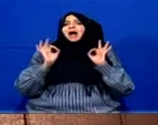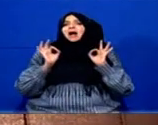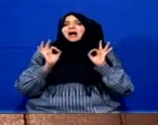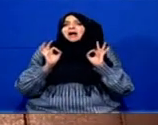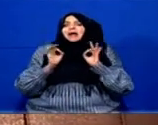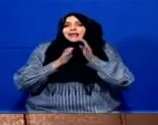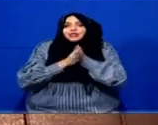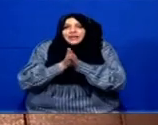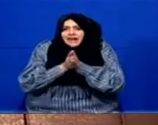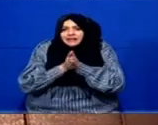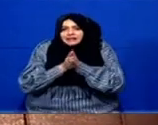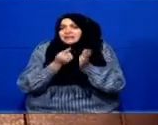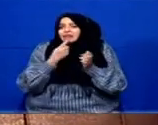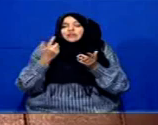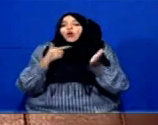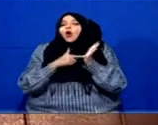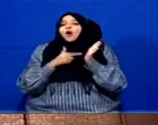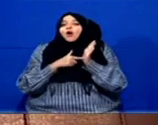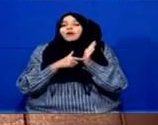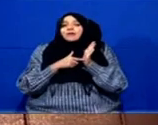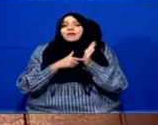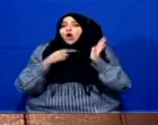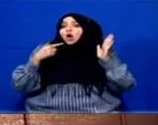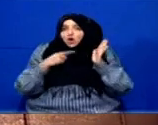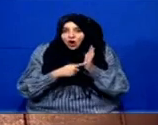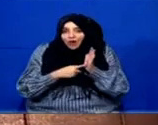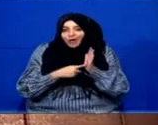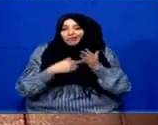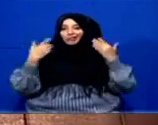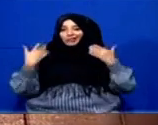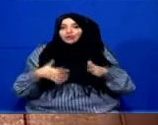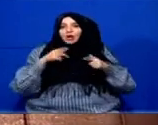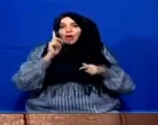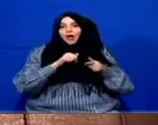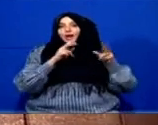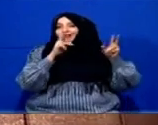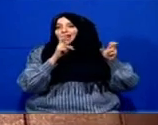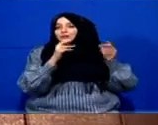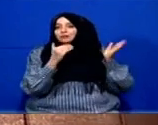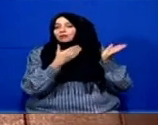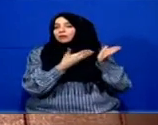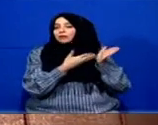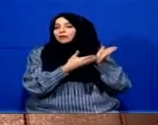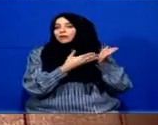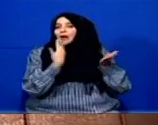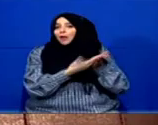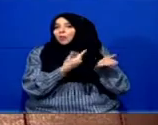ولكن متى حينما يكون هناك نص قدعي